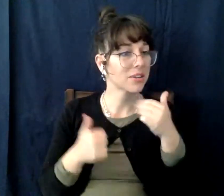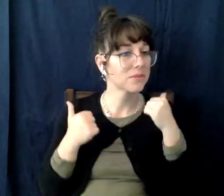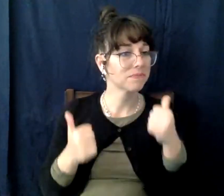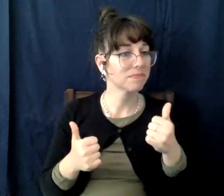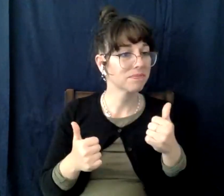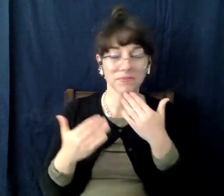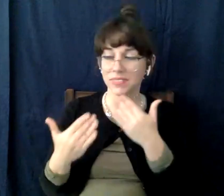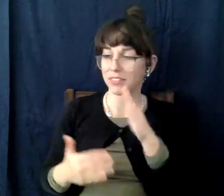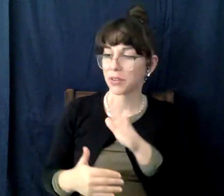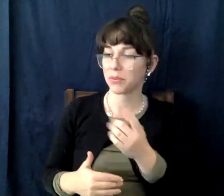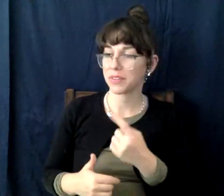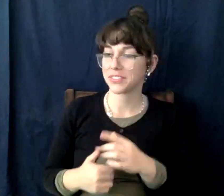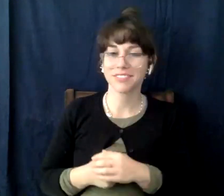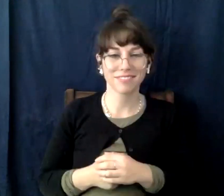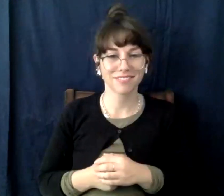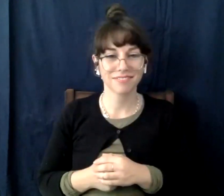Thank you for your question.